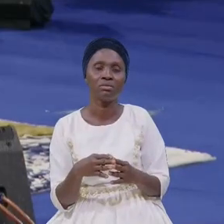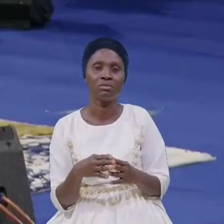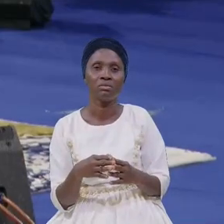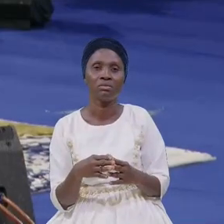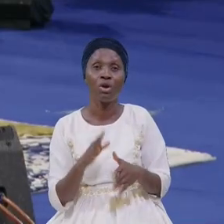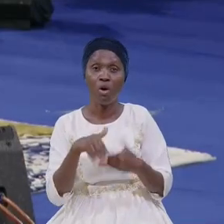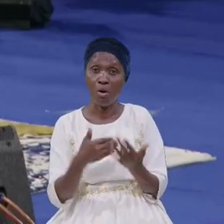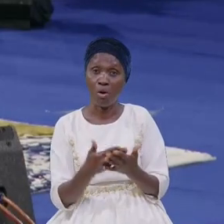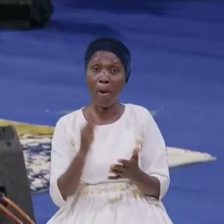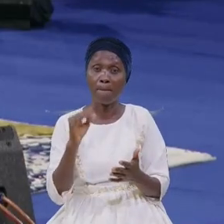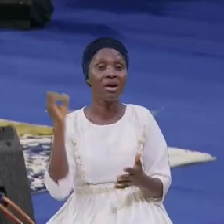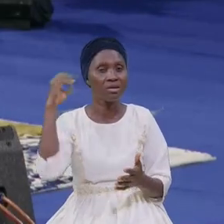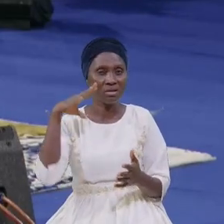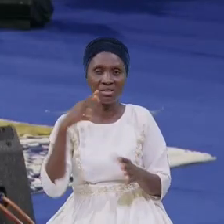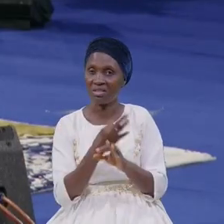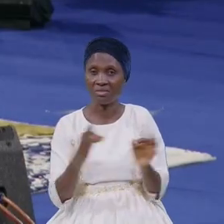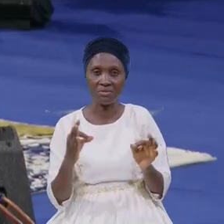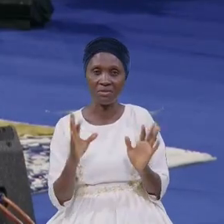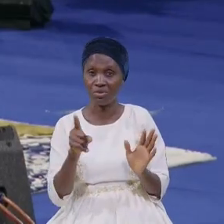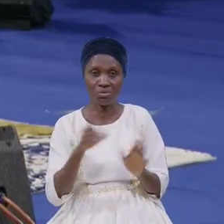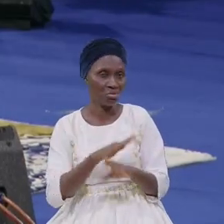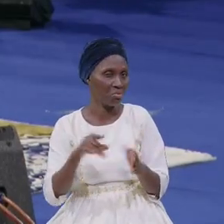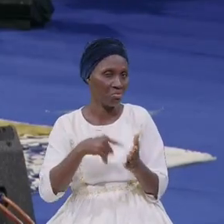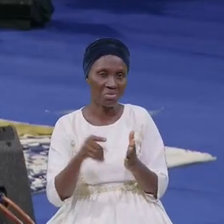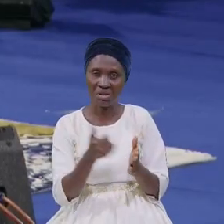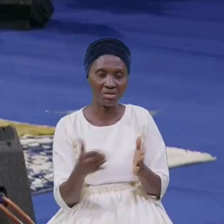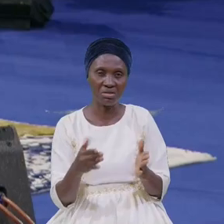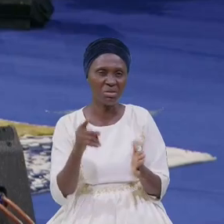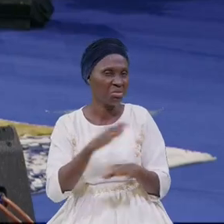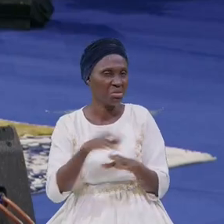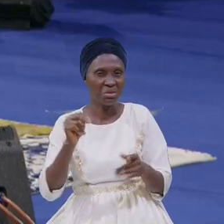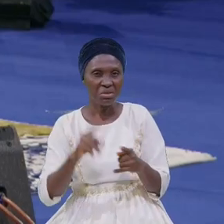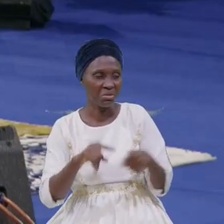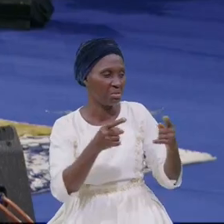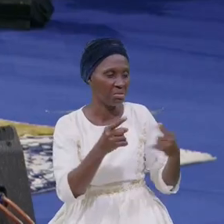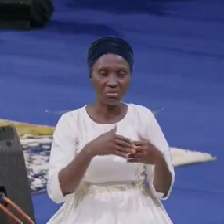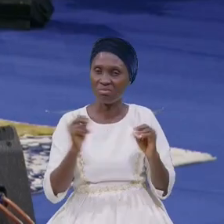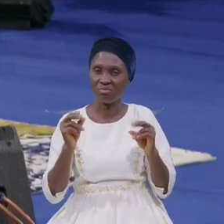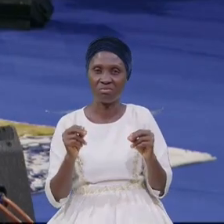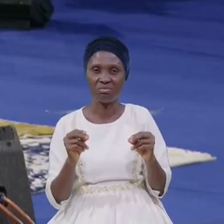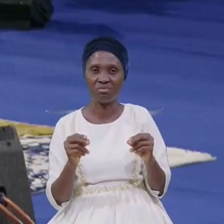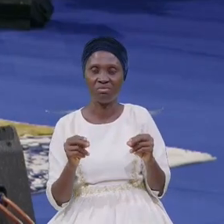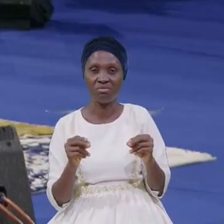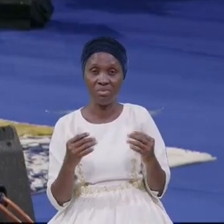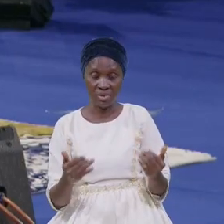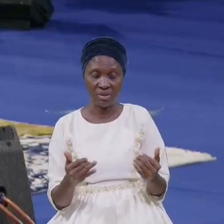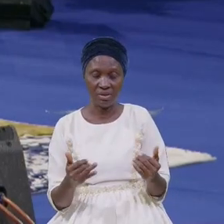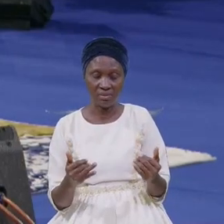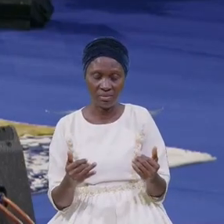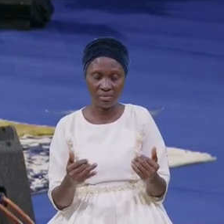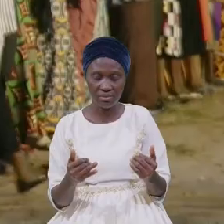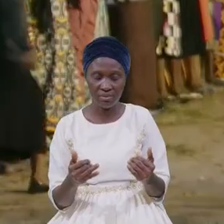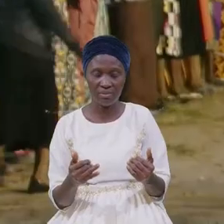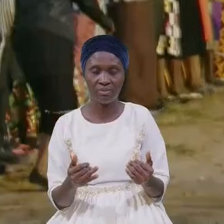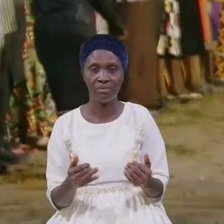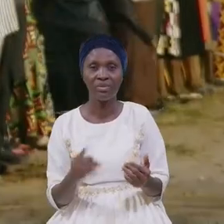Tout est par la grâce, c'est gratuit. Vous ne payez rien, vous ne devez pas aller revenir, c'est disponible maintenant. Et